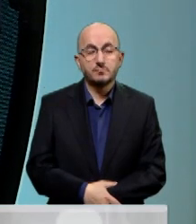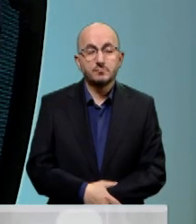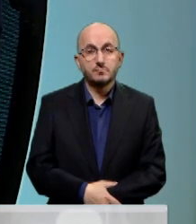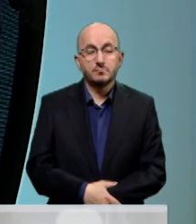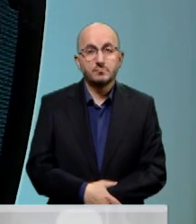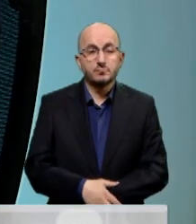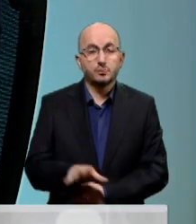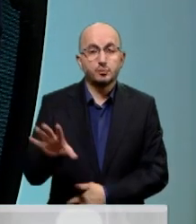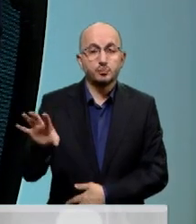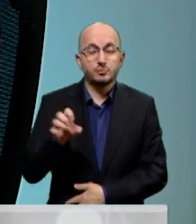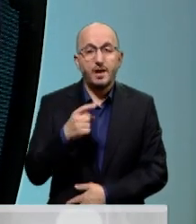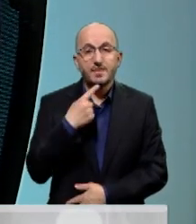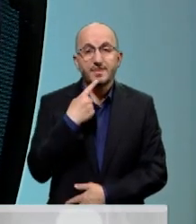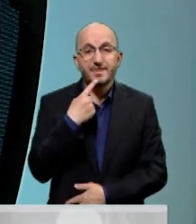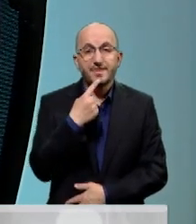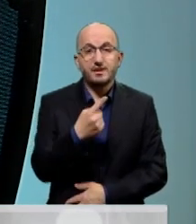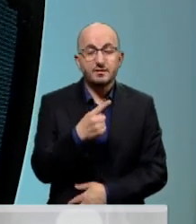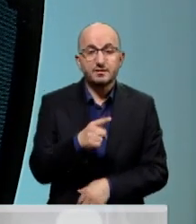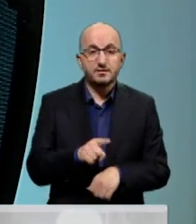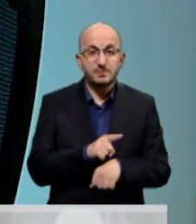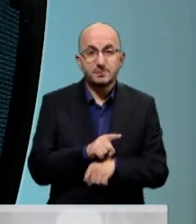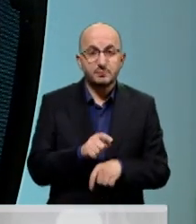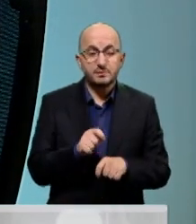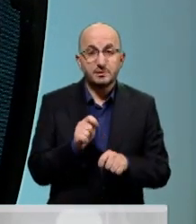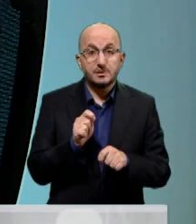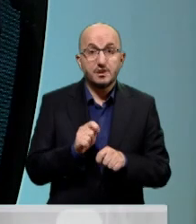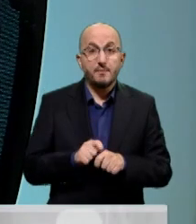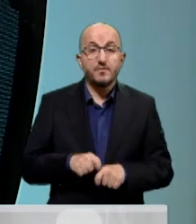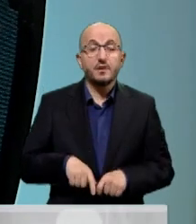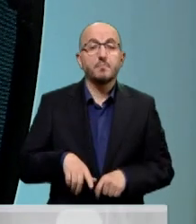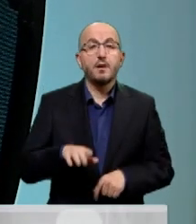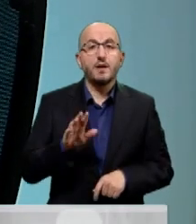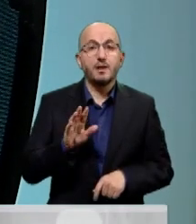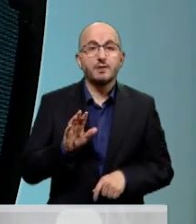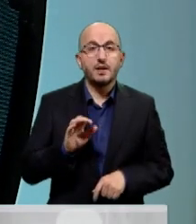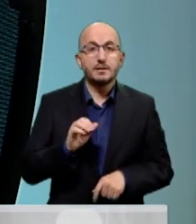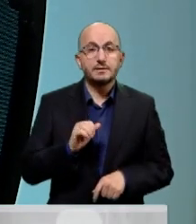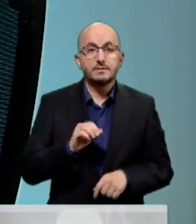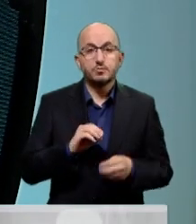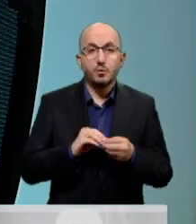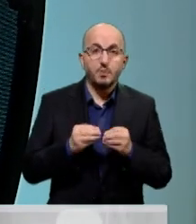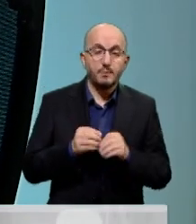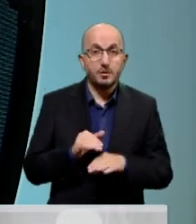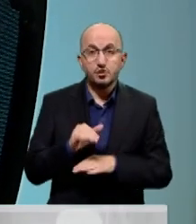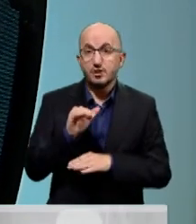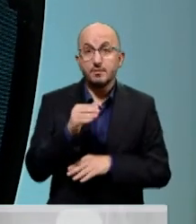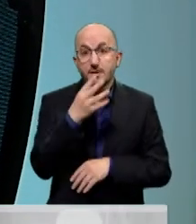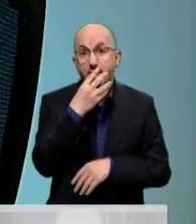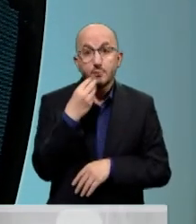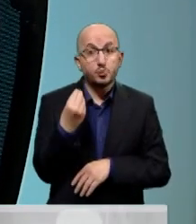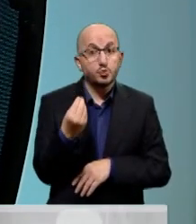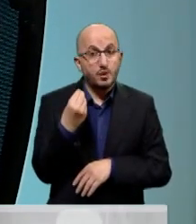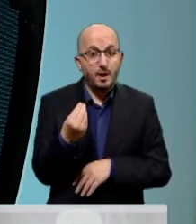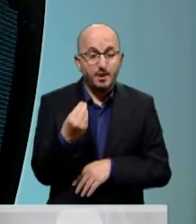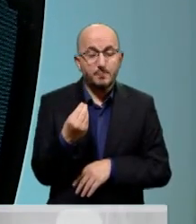sünnet demek dediğiniz takdirde yaptırmayanlar biraz sıkıntıya girebilirler Bunu müstehapla biz